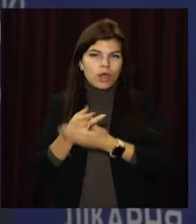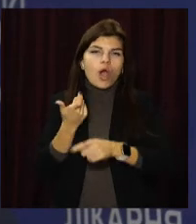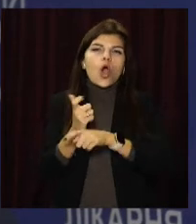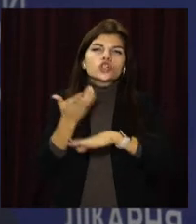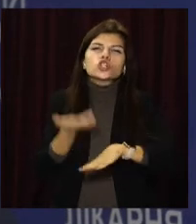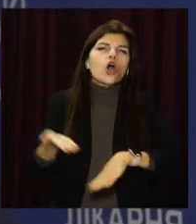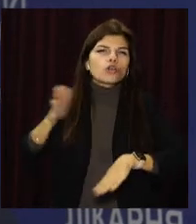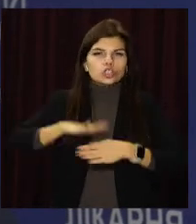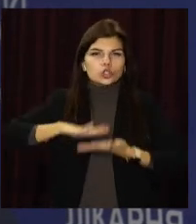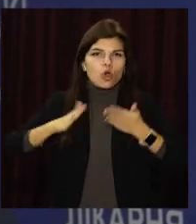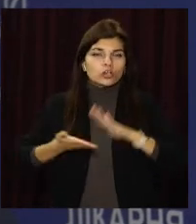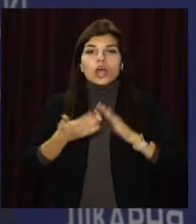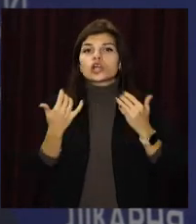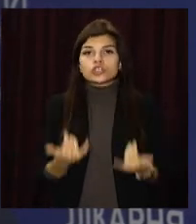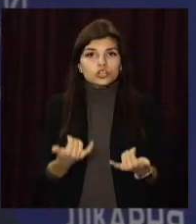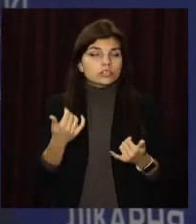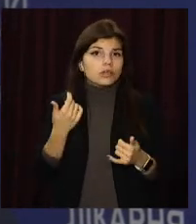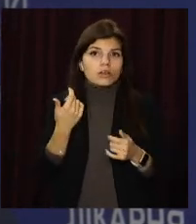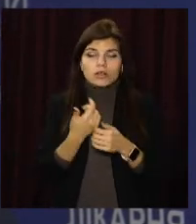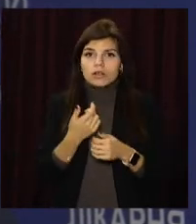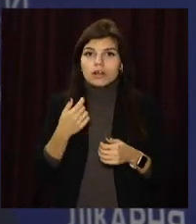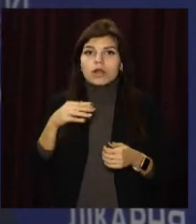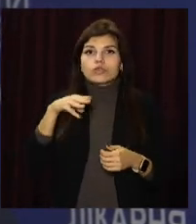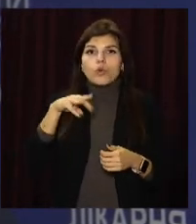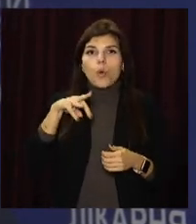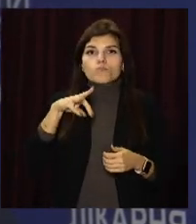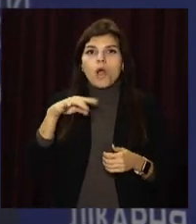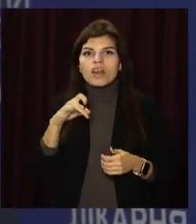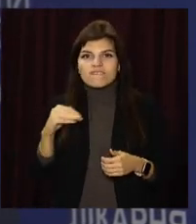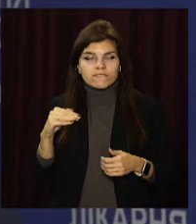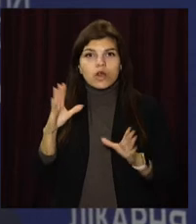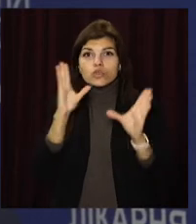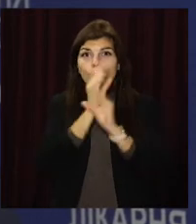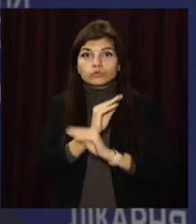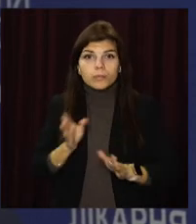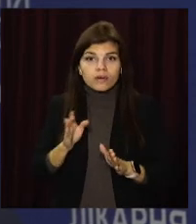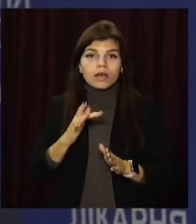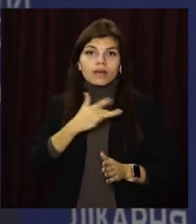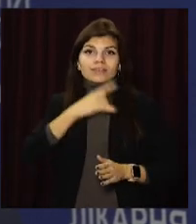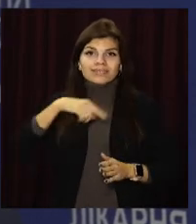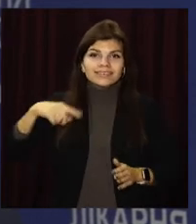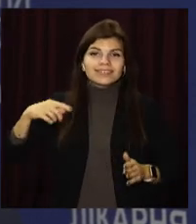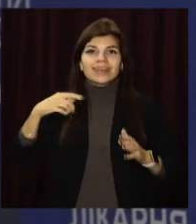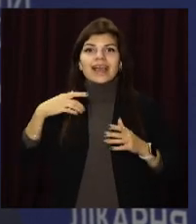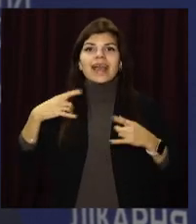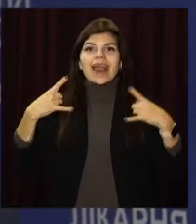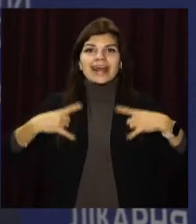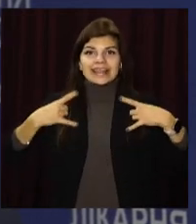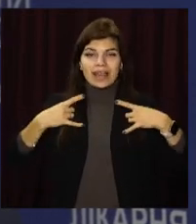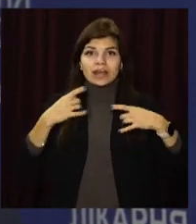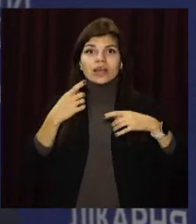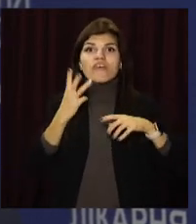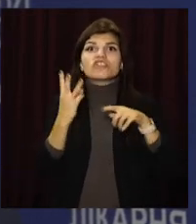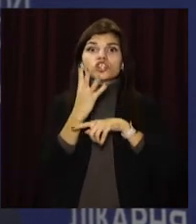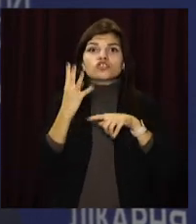не видержує апаратура, стає томограф, не встигає остивати. Рентген працює 3-4